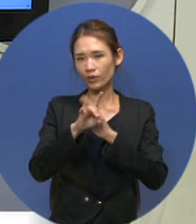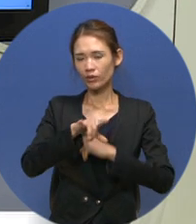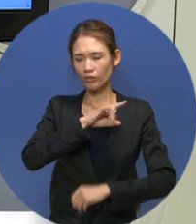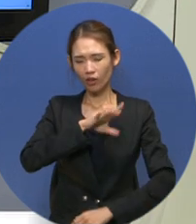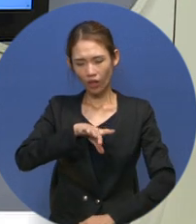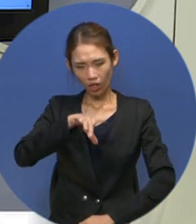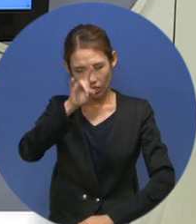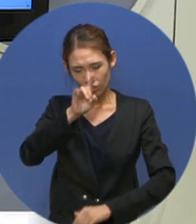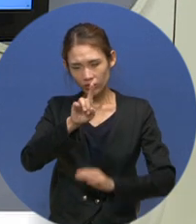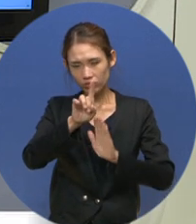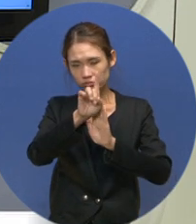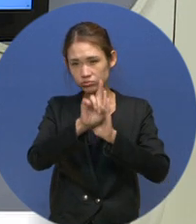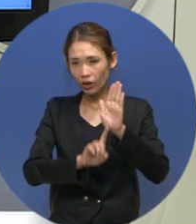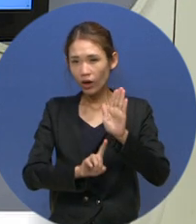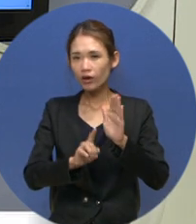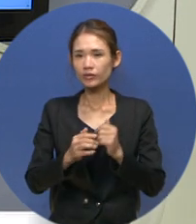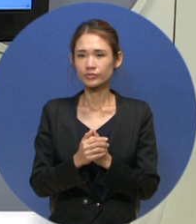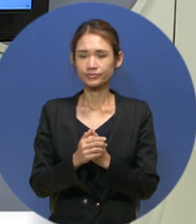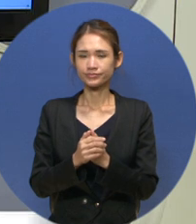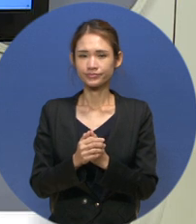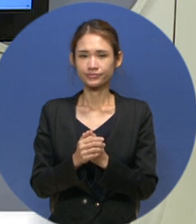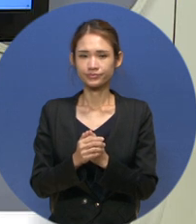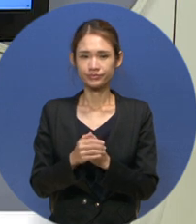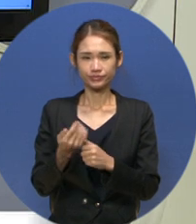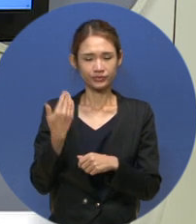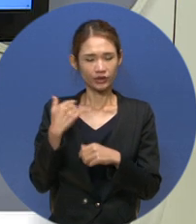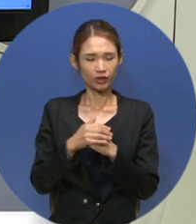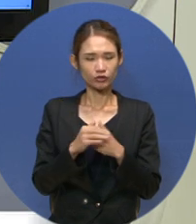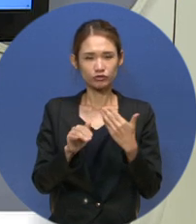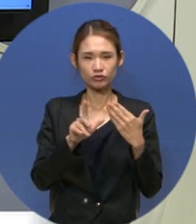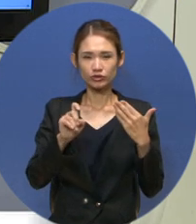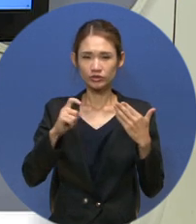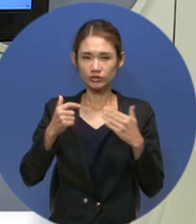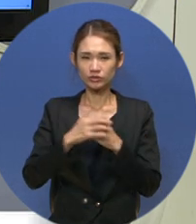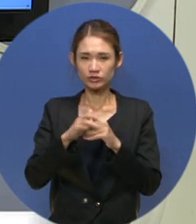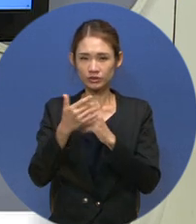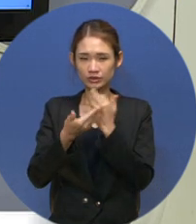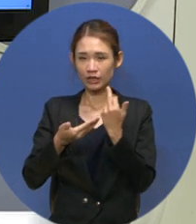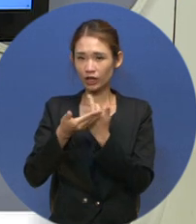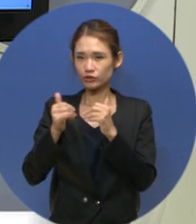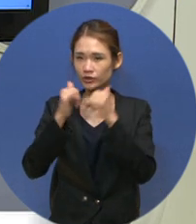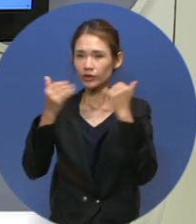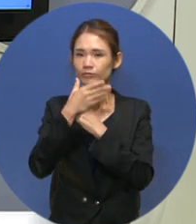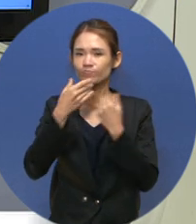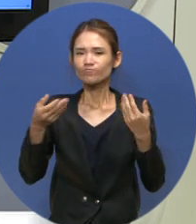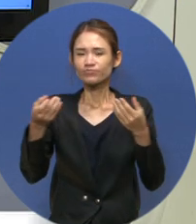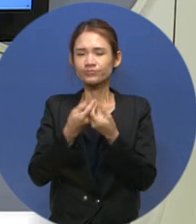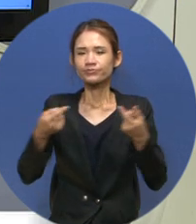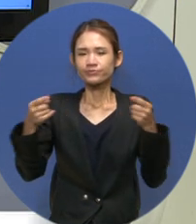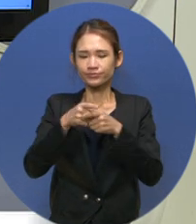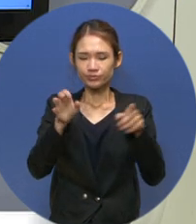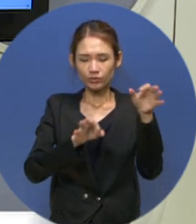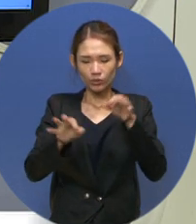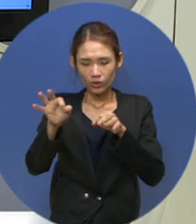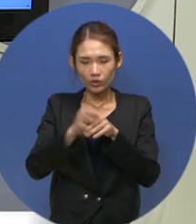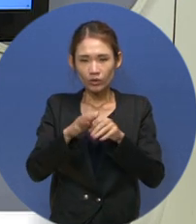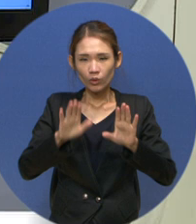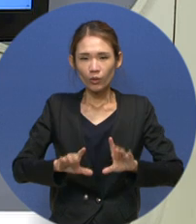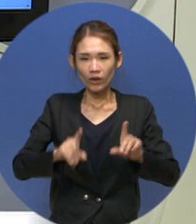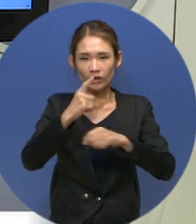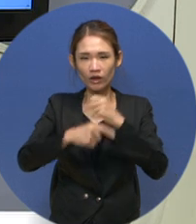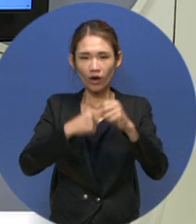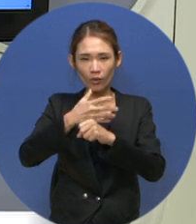감소합니다 지난 16일 제주 사회복지공동모금회 에 따르면 올해 연말 부터 진행되는